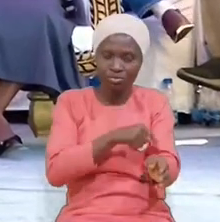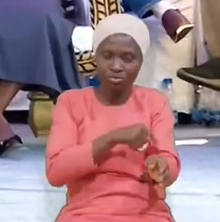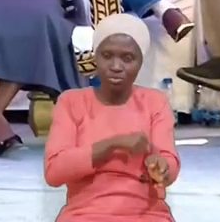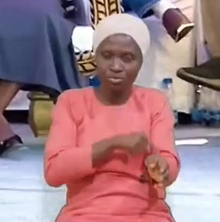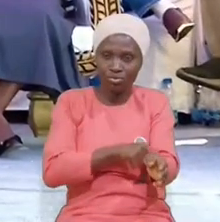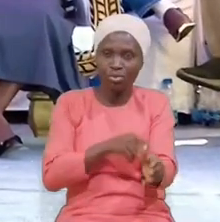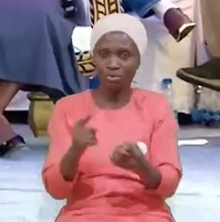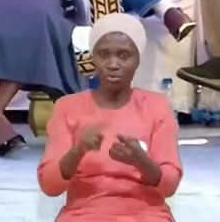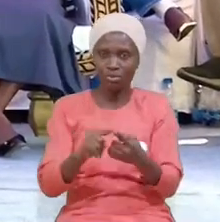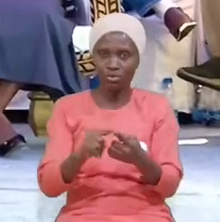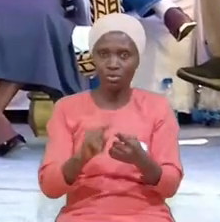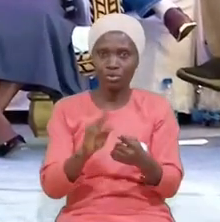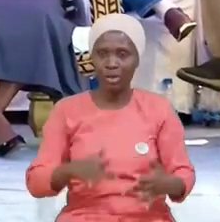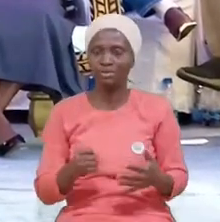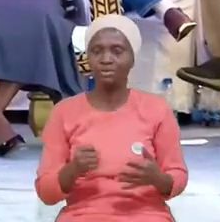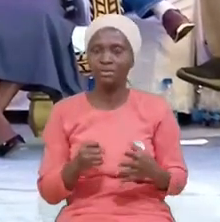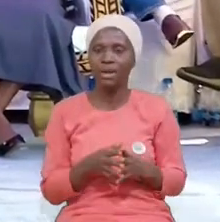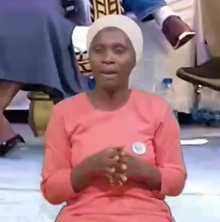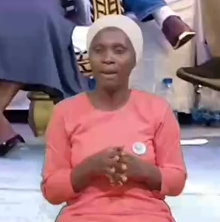c'est à cause des épines de leur vie.